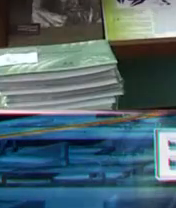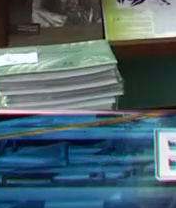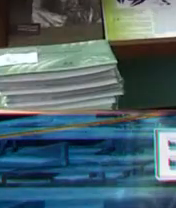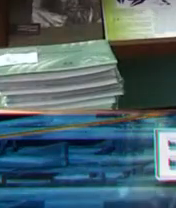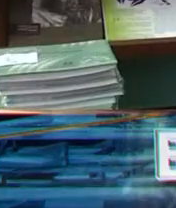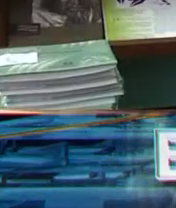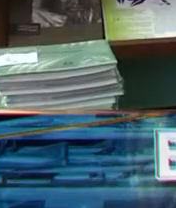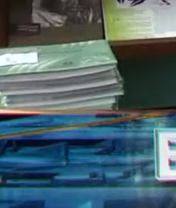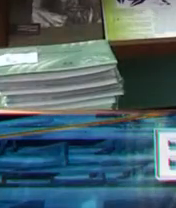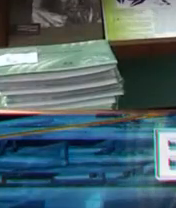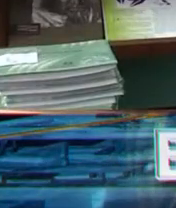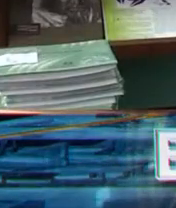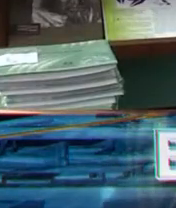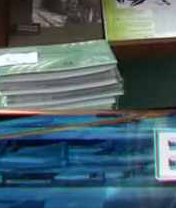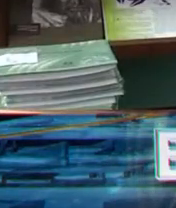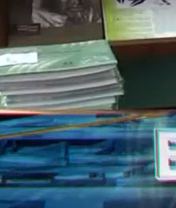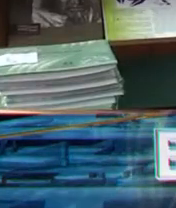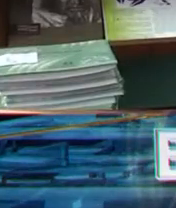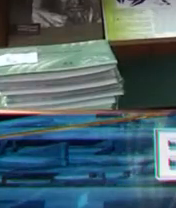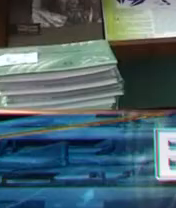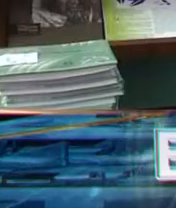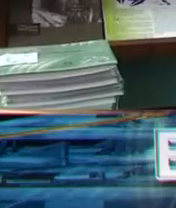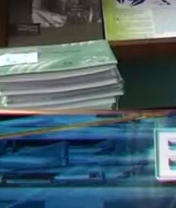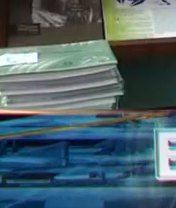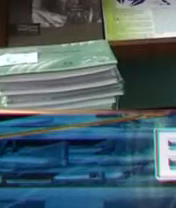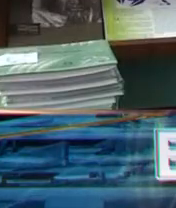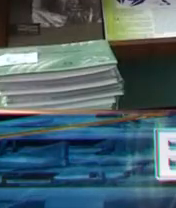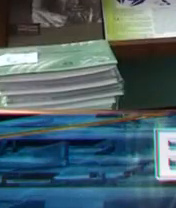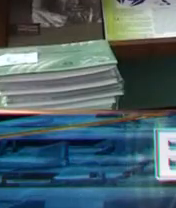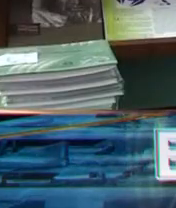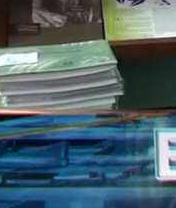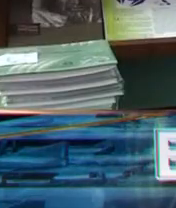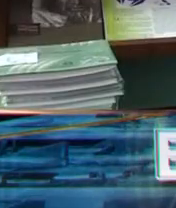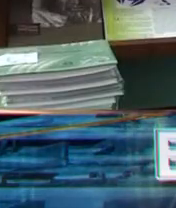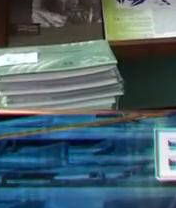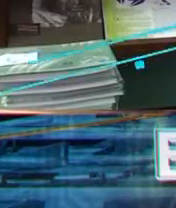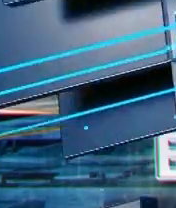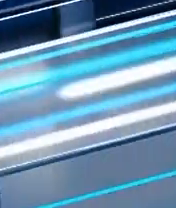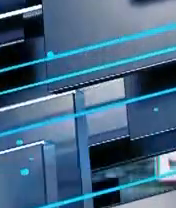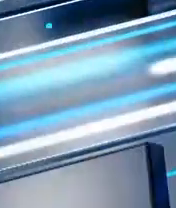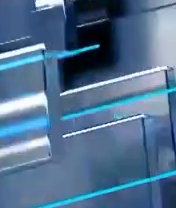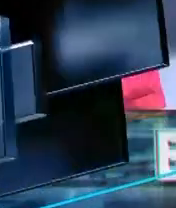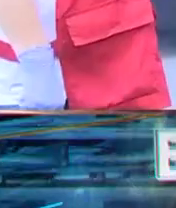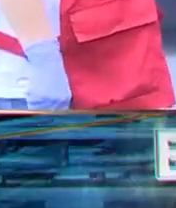2058 оқушының біз 1760-ына оқулықты толық беріп қойдық.